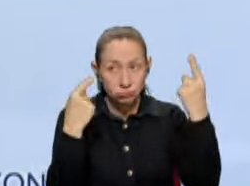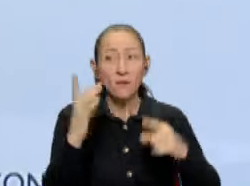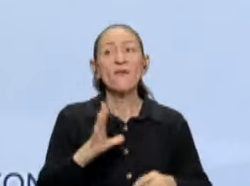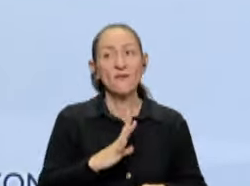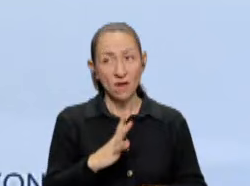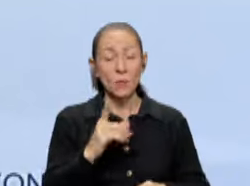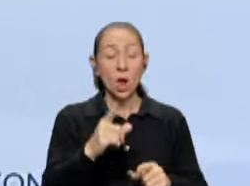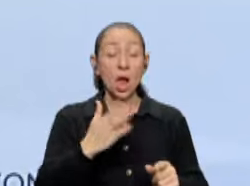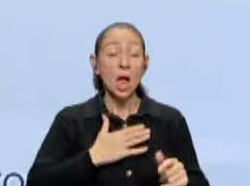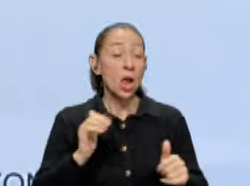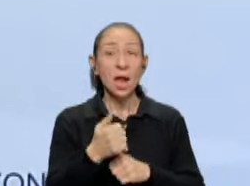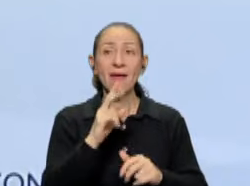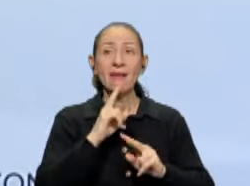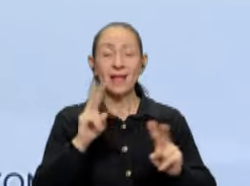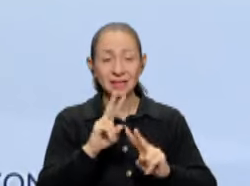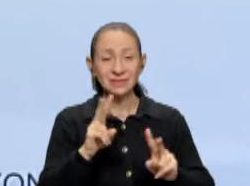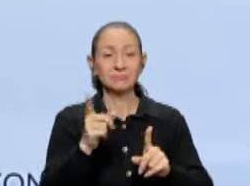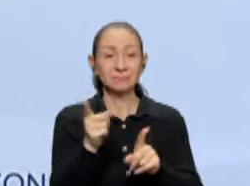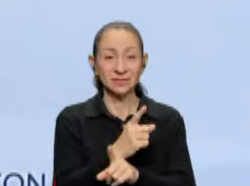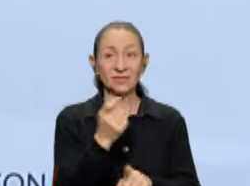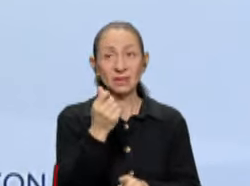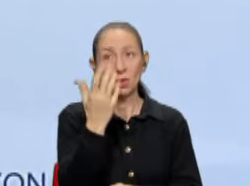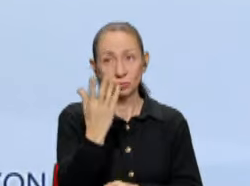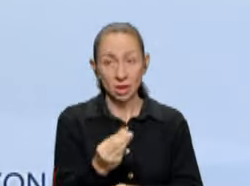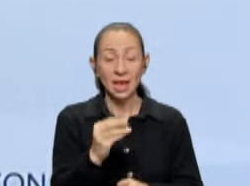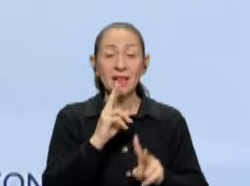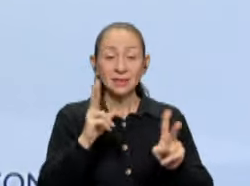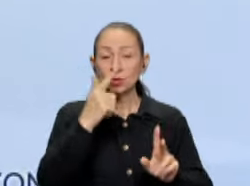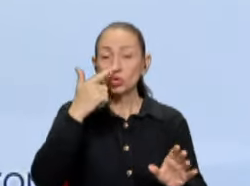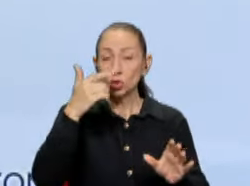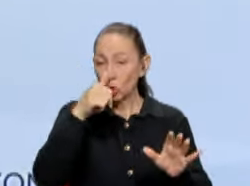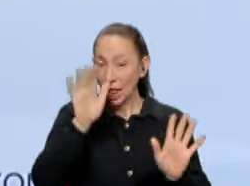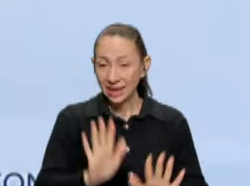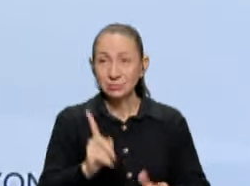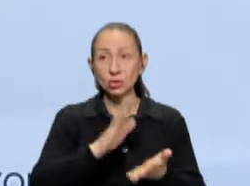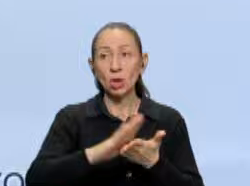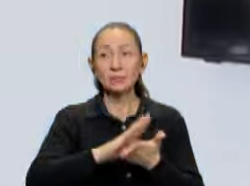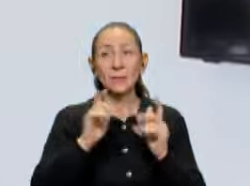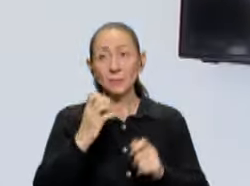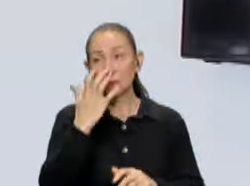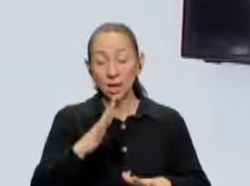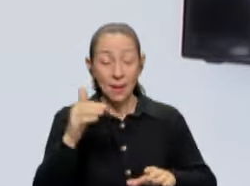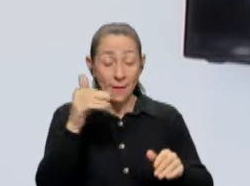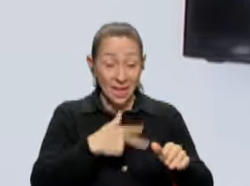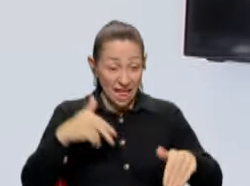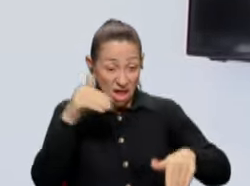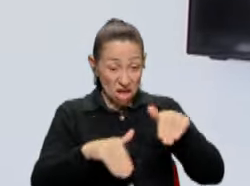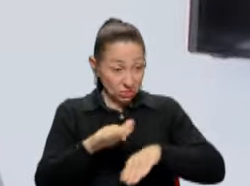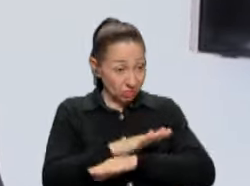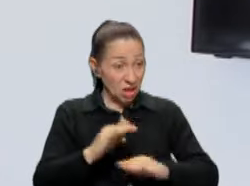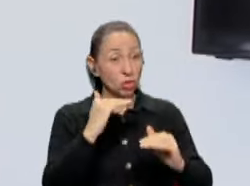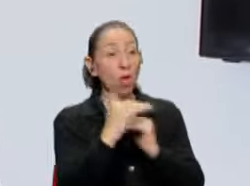tabii öne çıkan faktör enerji fiyatları olacak elektrik ve doğalgazda bir düzenleme yapılması bekleniyor yerel seçimlerden sonra